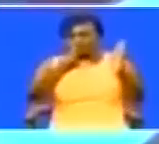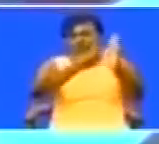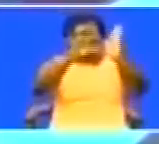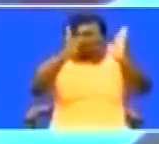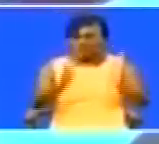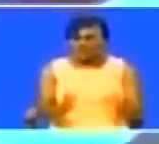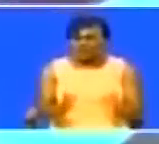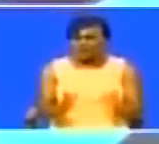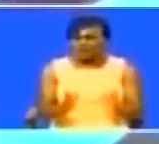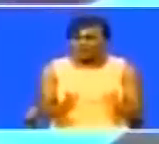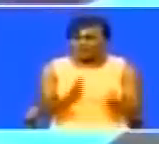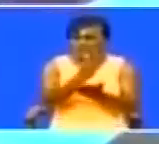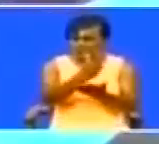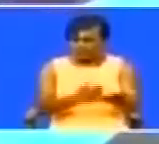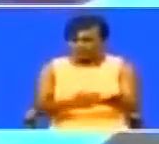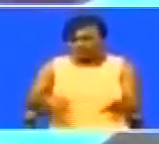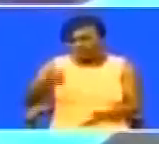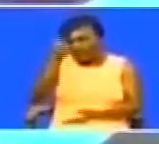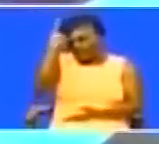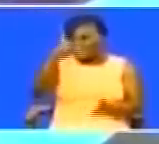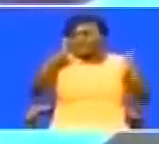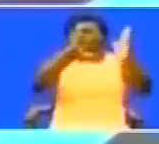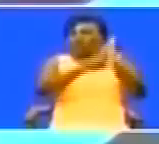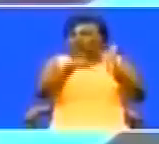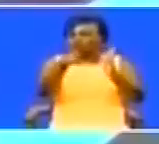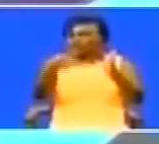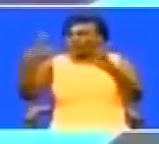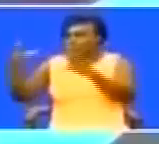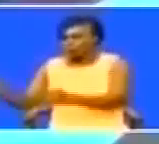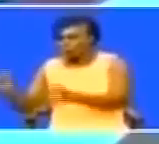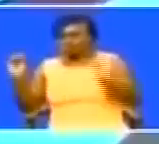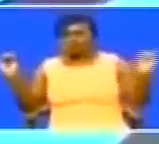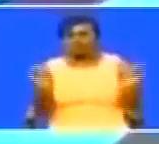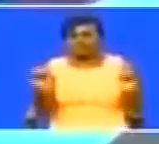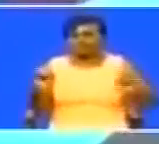George Kifi katika ile sehemu ya elewa sheria, na kusihi usiende mbali.